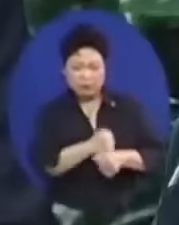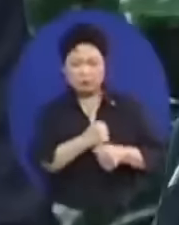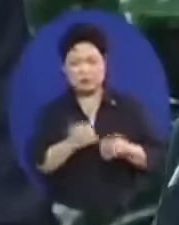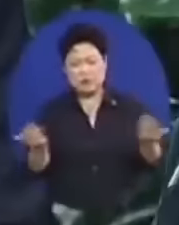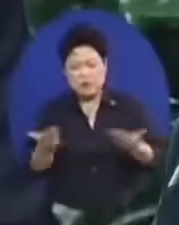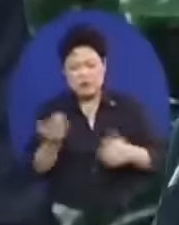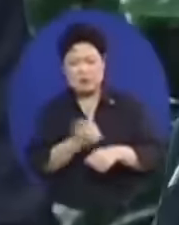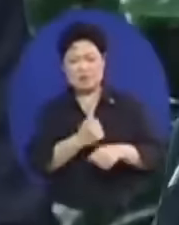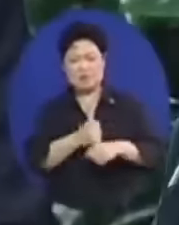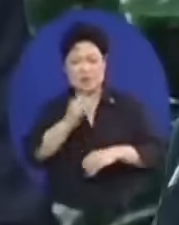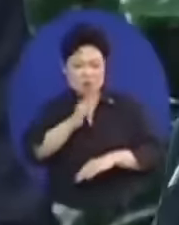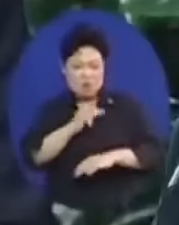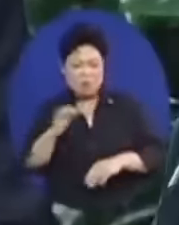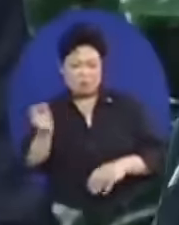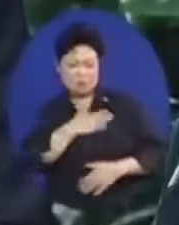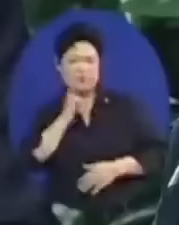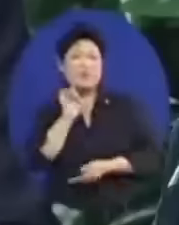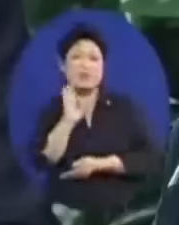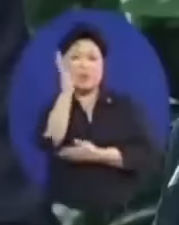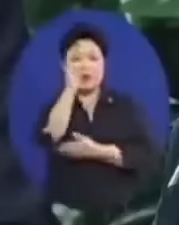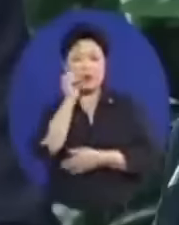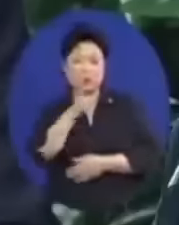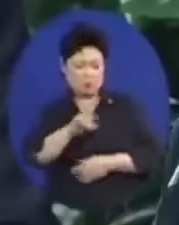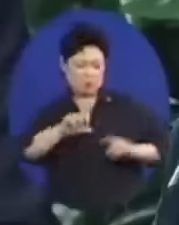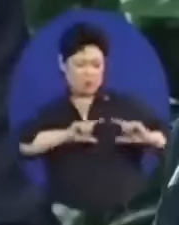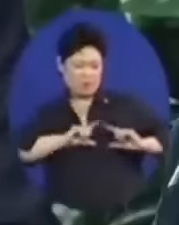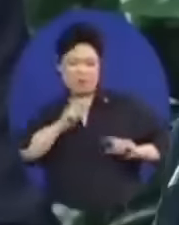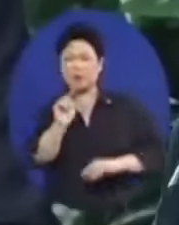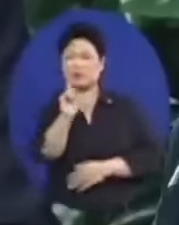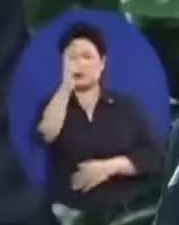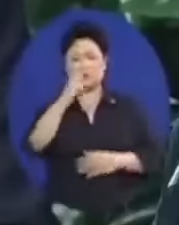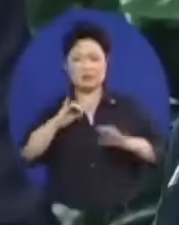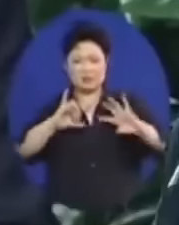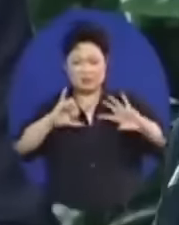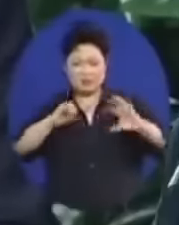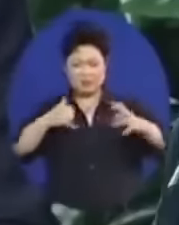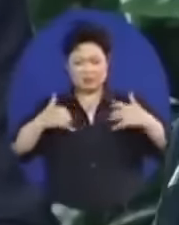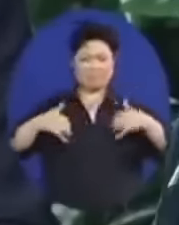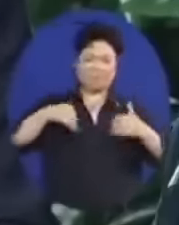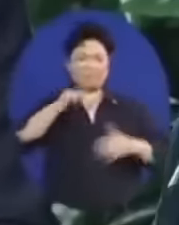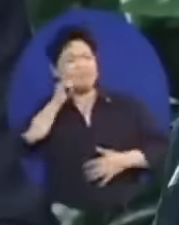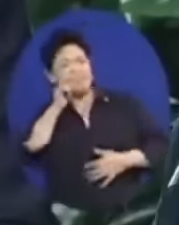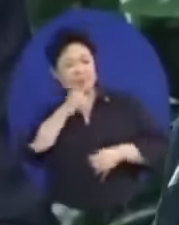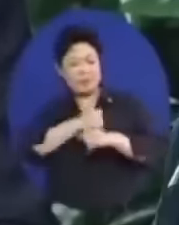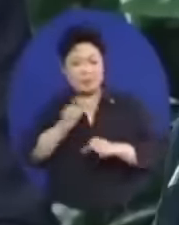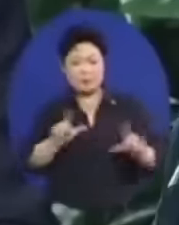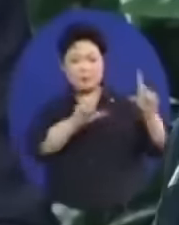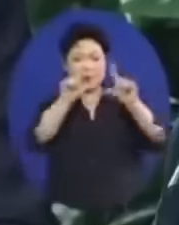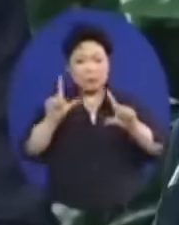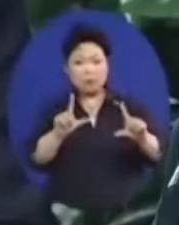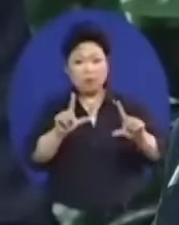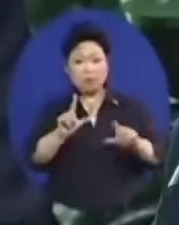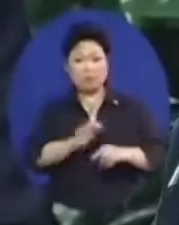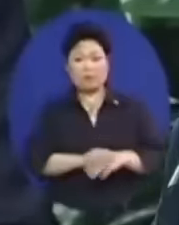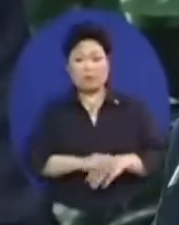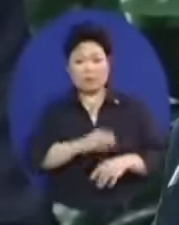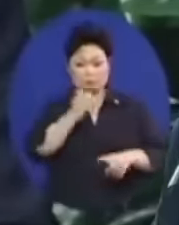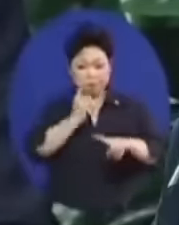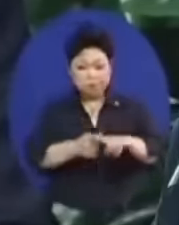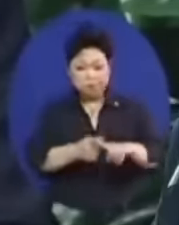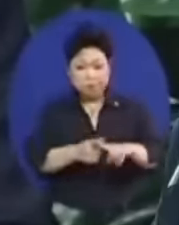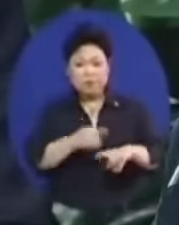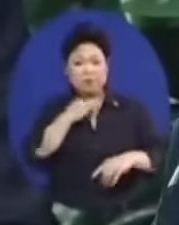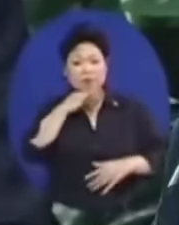영화 공명을 찾고 명예와 지위와 세상 쾌락을 추구하면서 살다가 죽을 병에